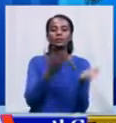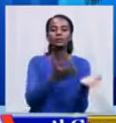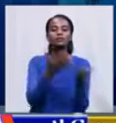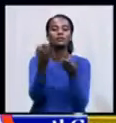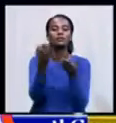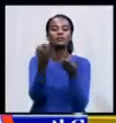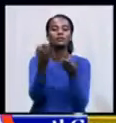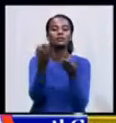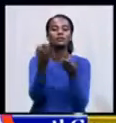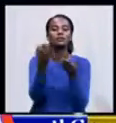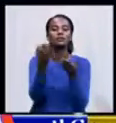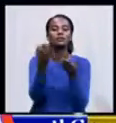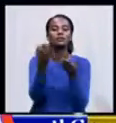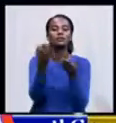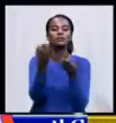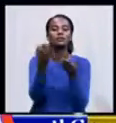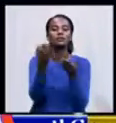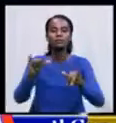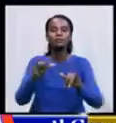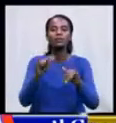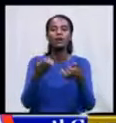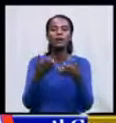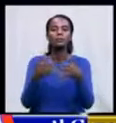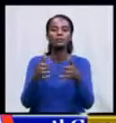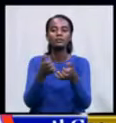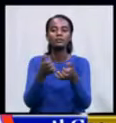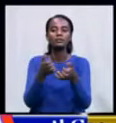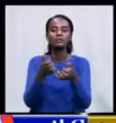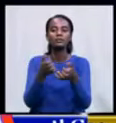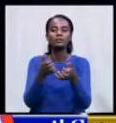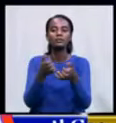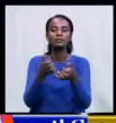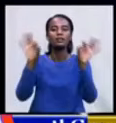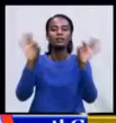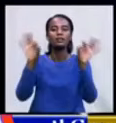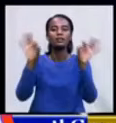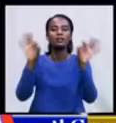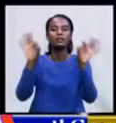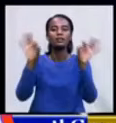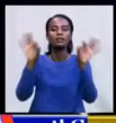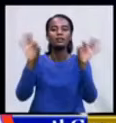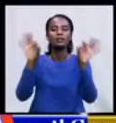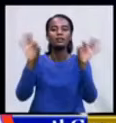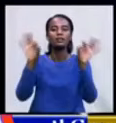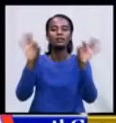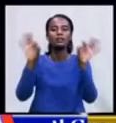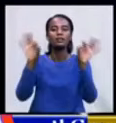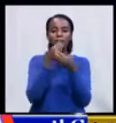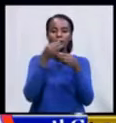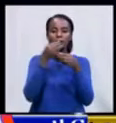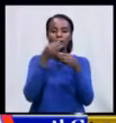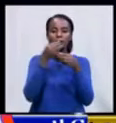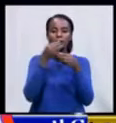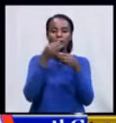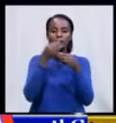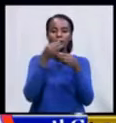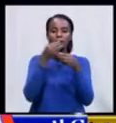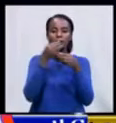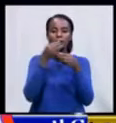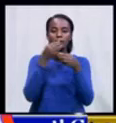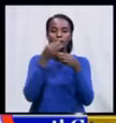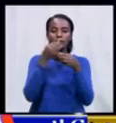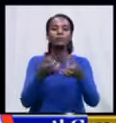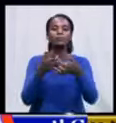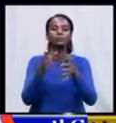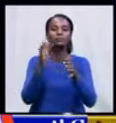ስርዓት ማረጋጋት እንዲሁም ለአምራች ዘርፎች ድጋፍ ማድረግ ያስፈልጋልን ብለዋል። ለምግብ ዋስትና የግብርናው ዘርፍ አምራችነት